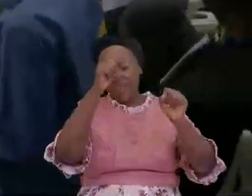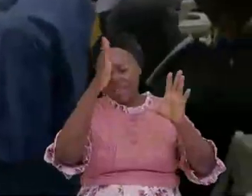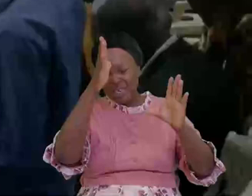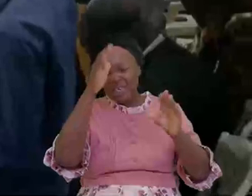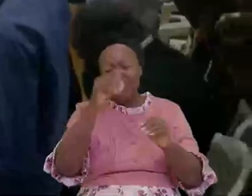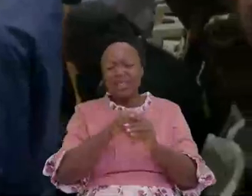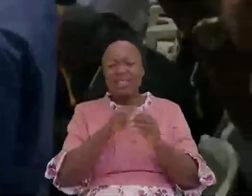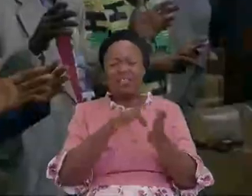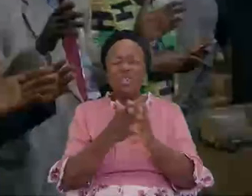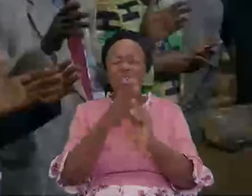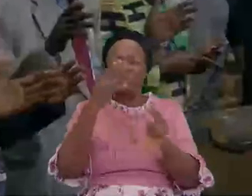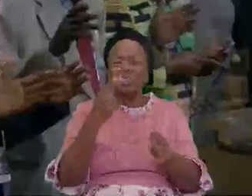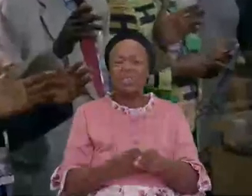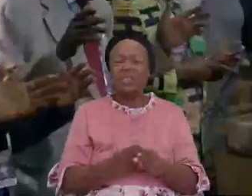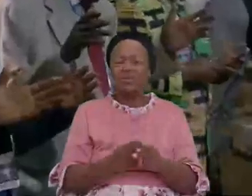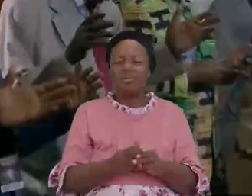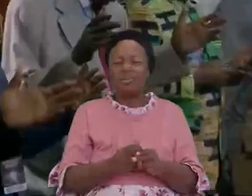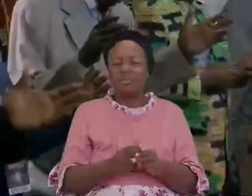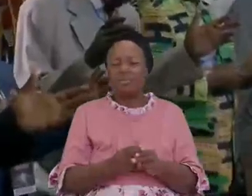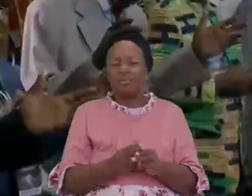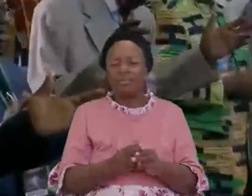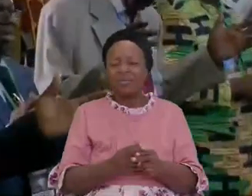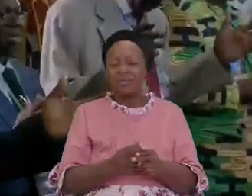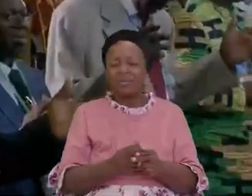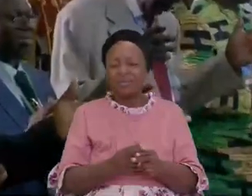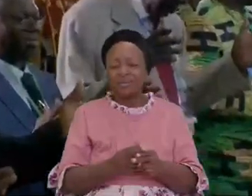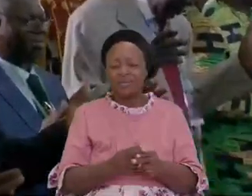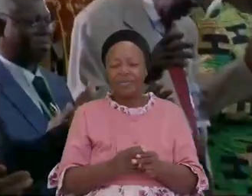Père, au nom de Jésus.